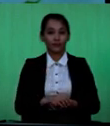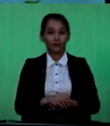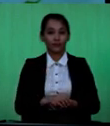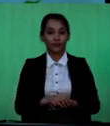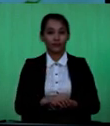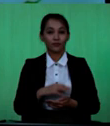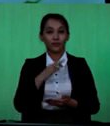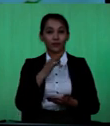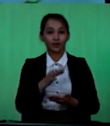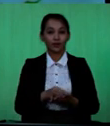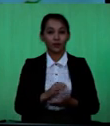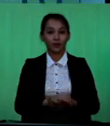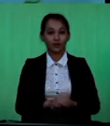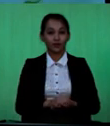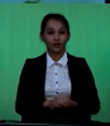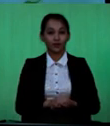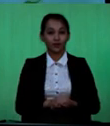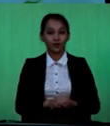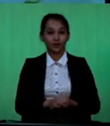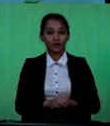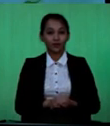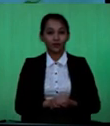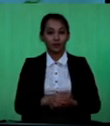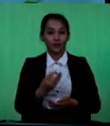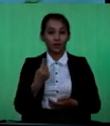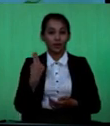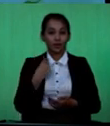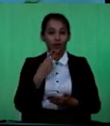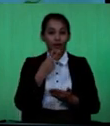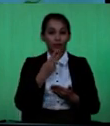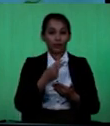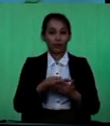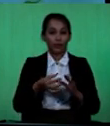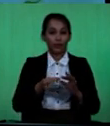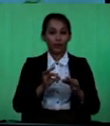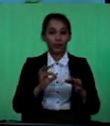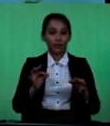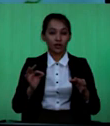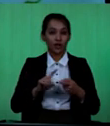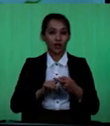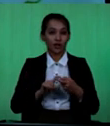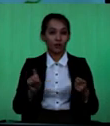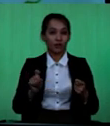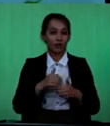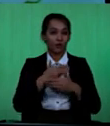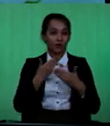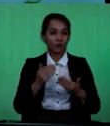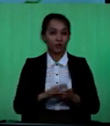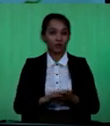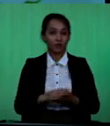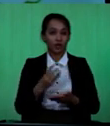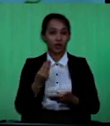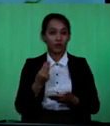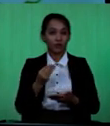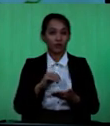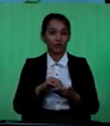ning ayirmasi. Men yana son chiqardim. Zanjir hali ham uzilmadi. Nima qilaman? Yana bir ishorani